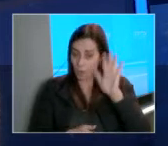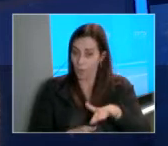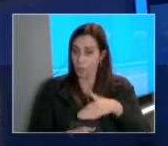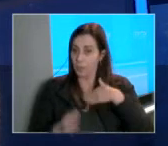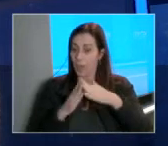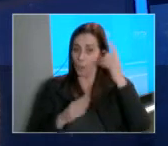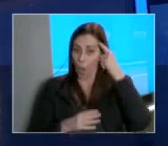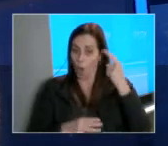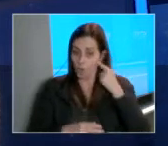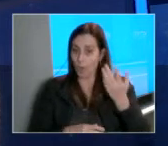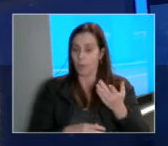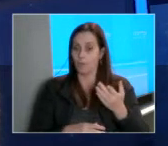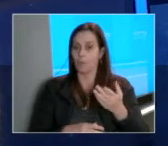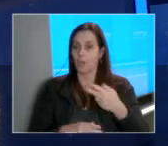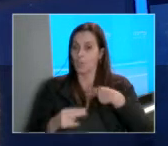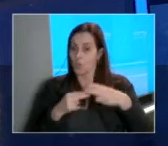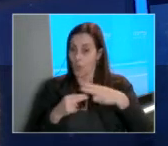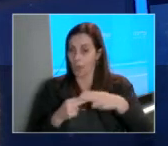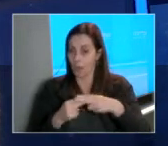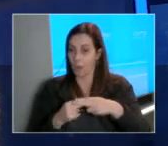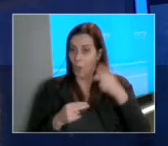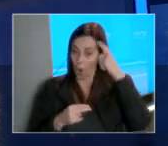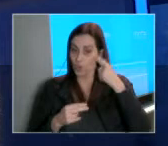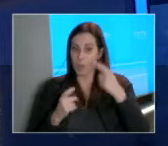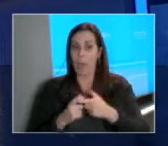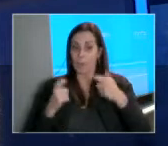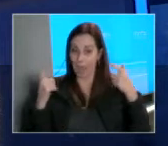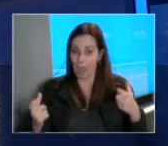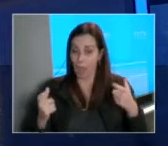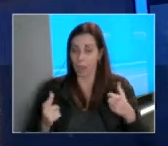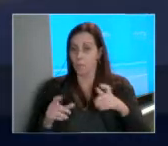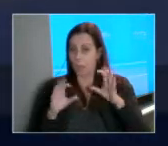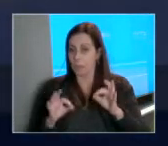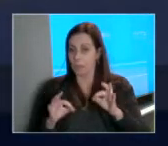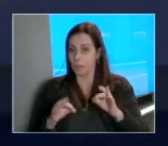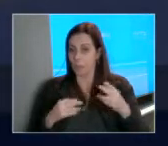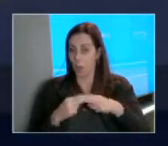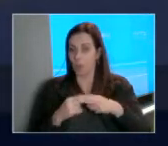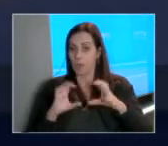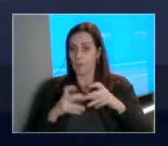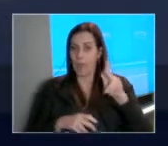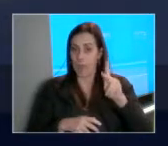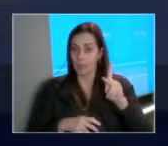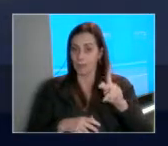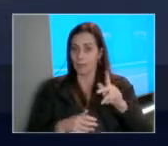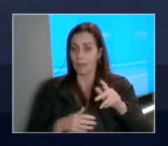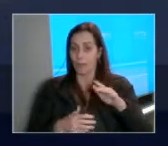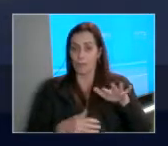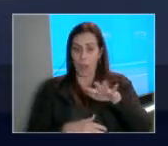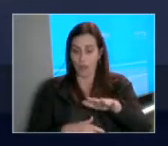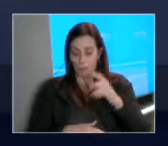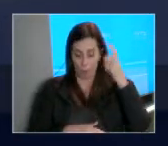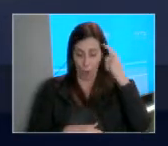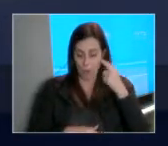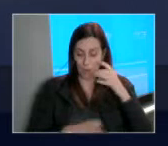תושבת ראש העין, שכנה של סעיד. ראש העין גדלה קצת. ראש העין בעצם גובלת בכפר קסם. נכון. והשטח הזה נמצא בין ראש